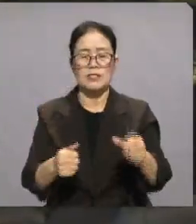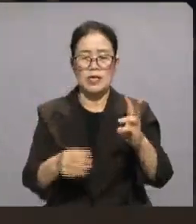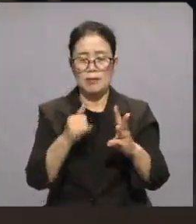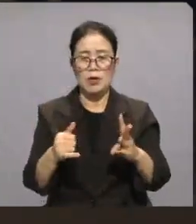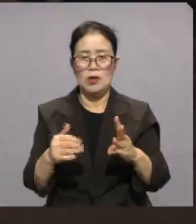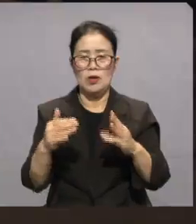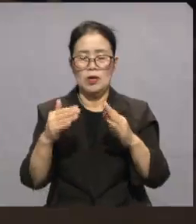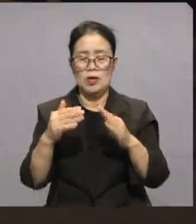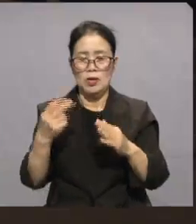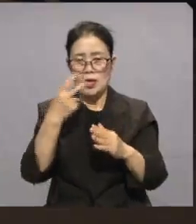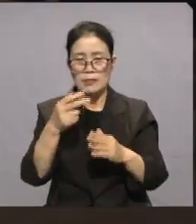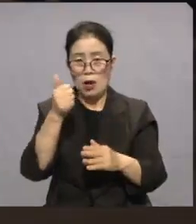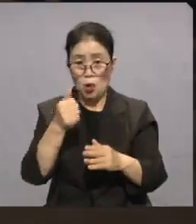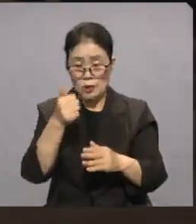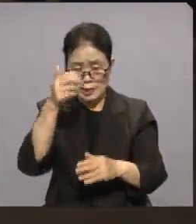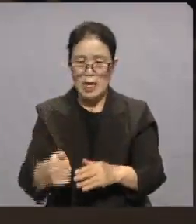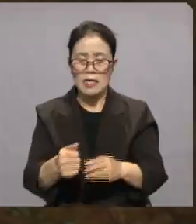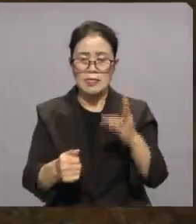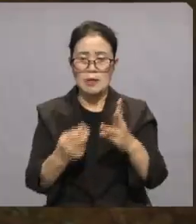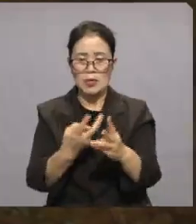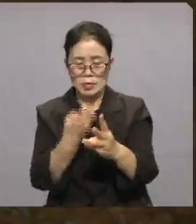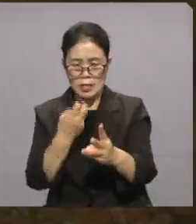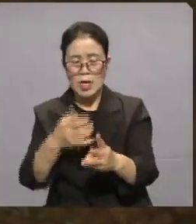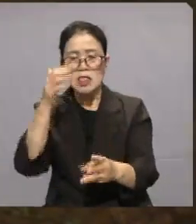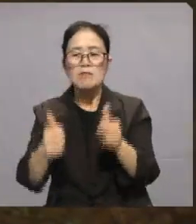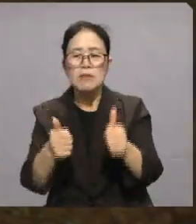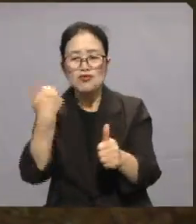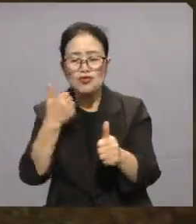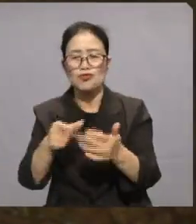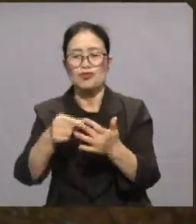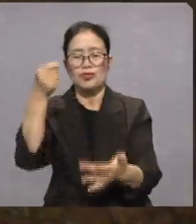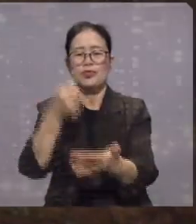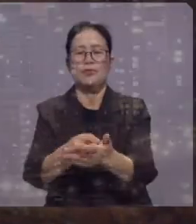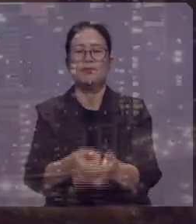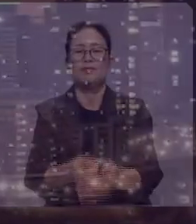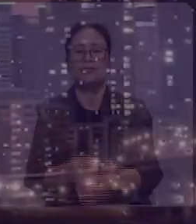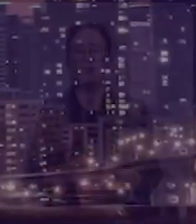감사원장 탄핵소추 사건 주심도 지정했습니다. OBS 뉴스 조성입니다.